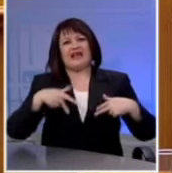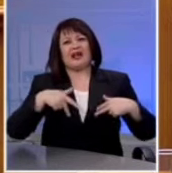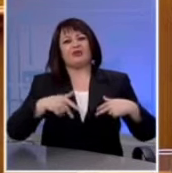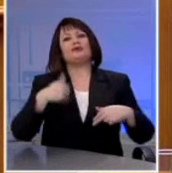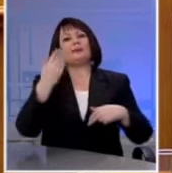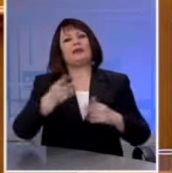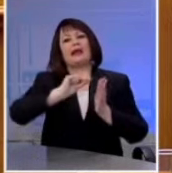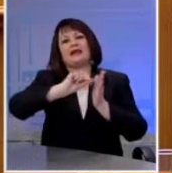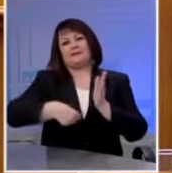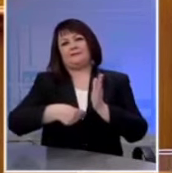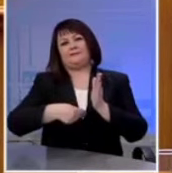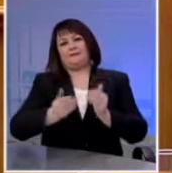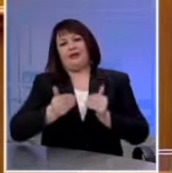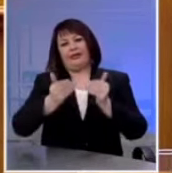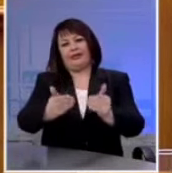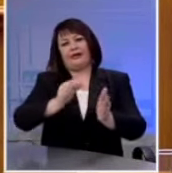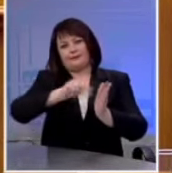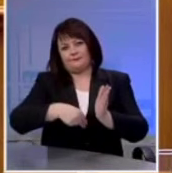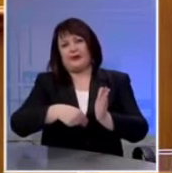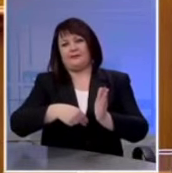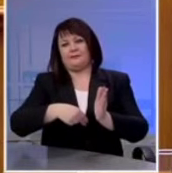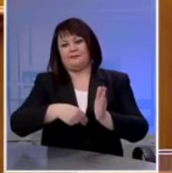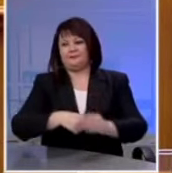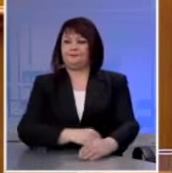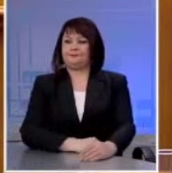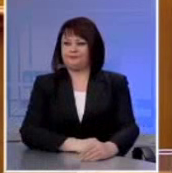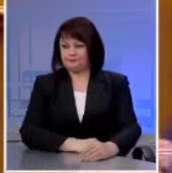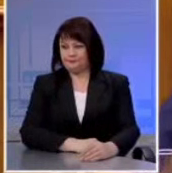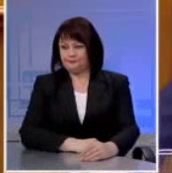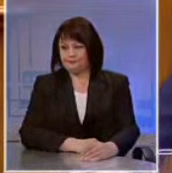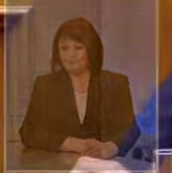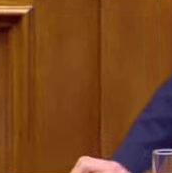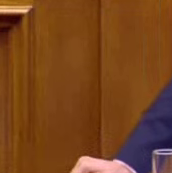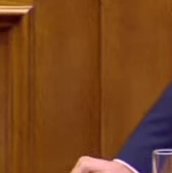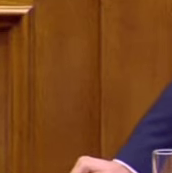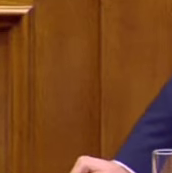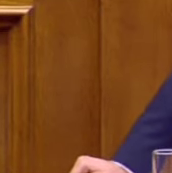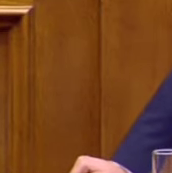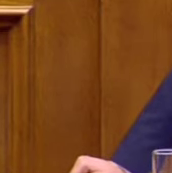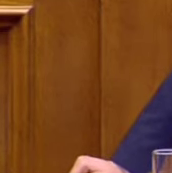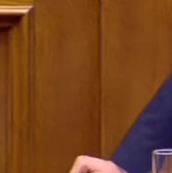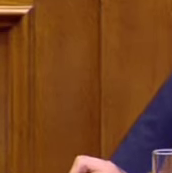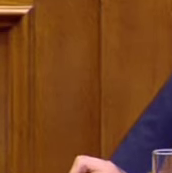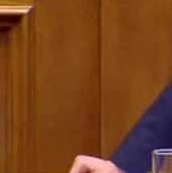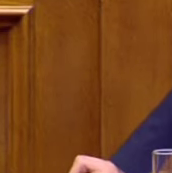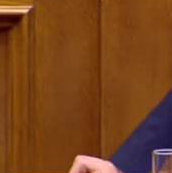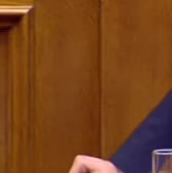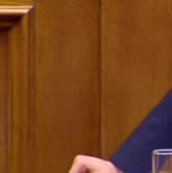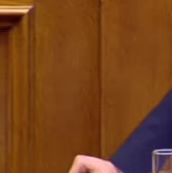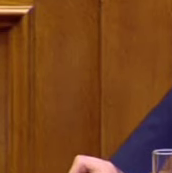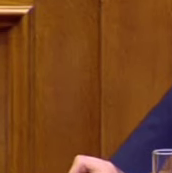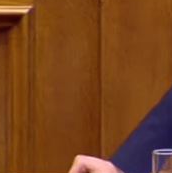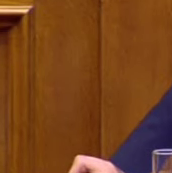υπογράφηκε εκ προθέσμως. Έτσι λοιπόν επιχειρήθηκε να ξεπληθεί.